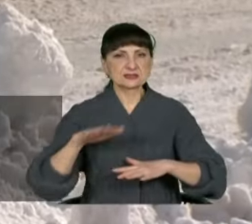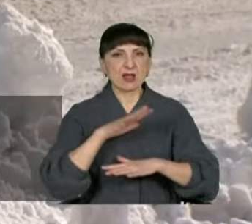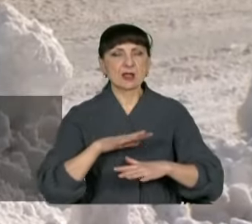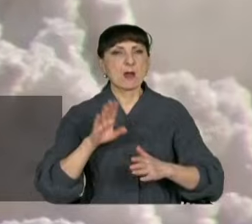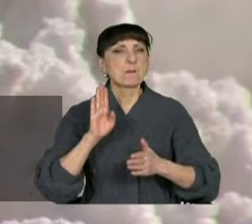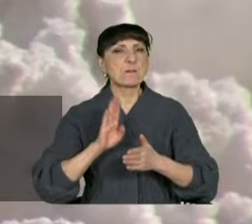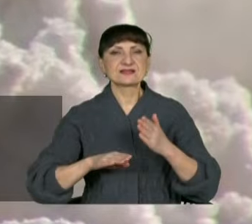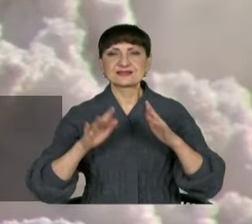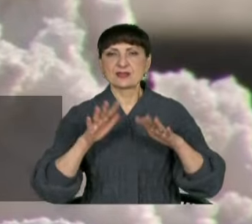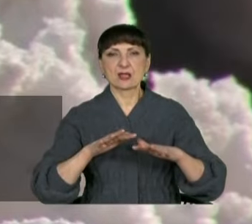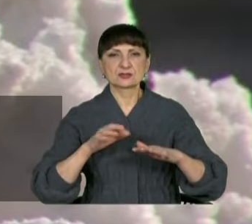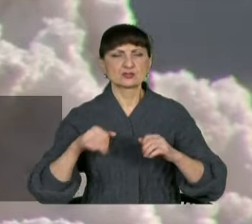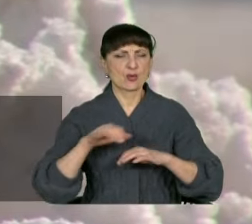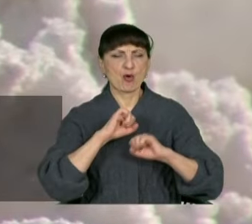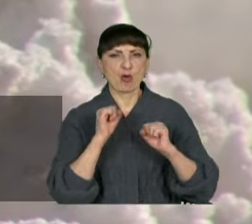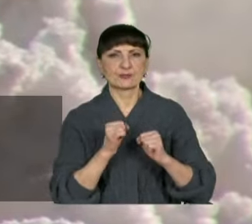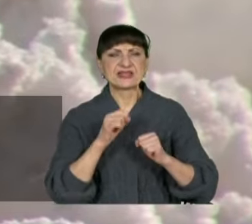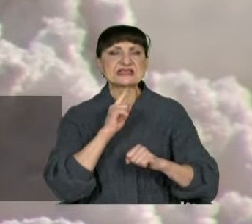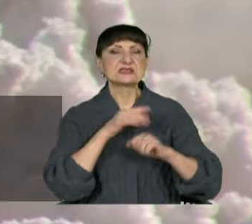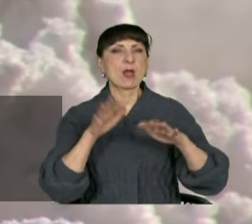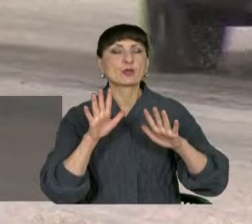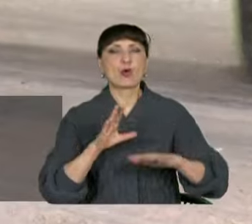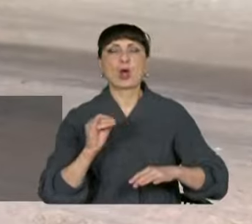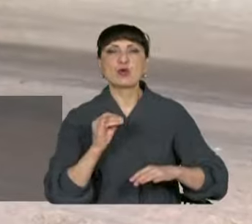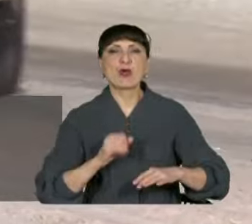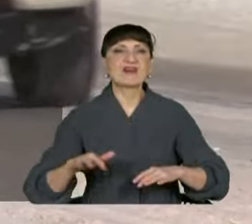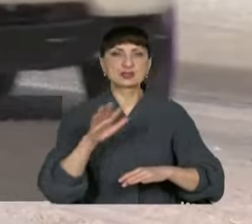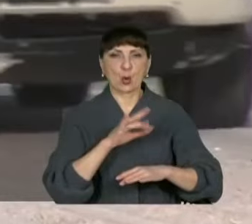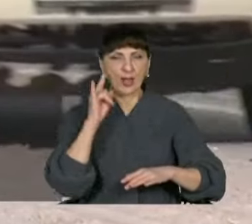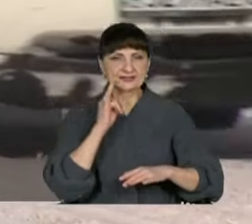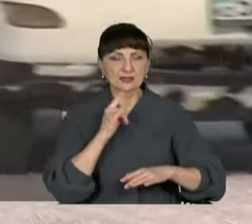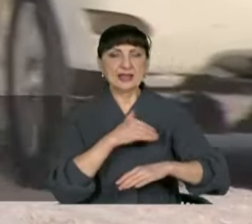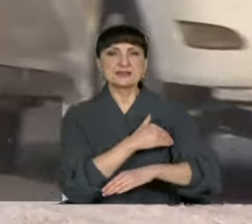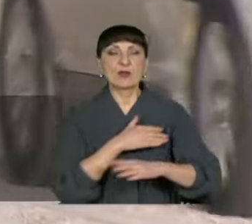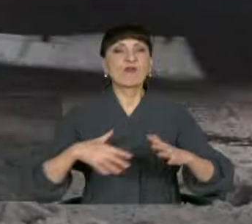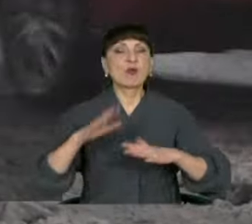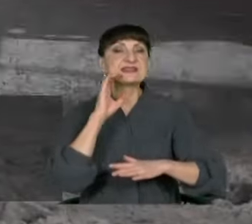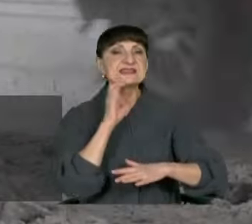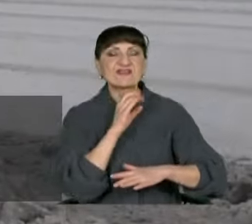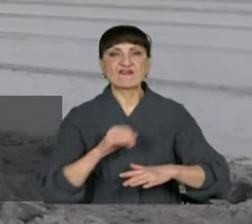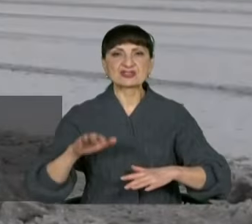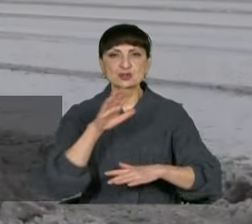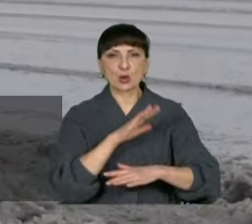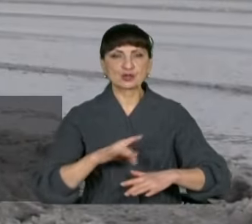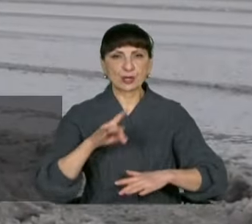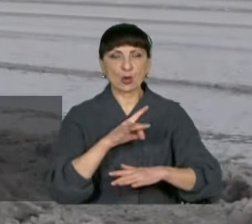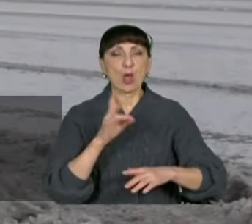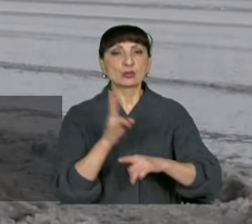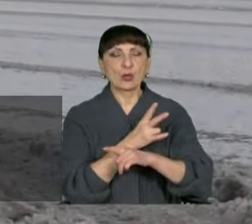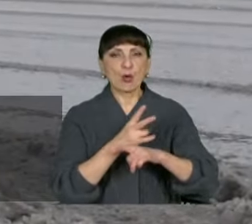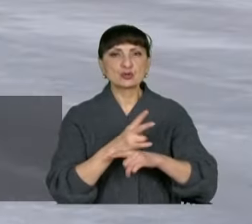бесснежный антициклон. Обильные снегопады ожидаются лишь на юго-востоке страны. Температурный фон в северных и восточных регионах ночью